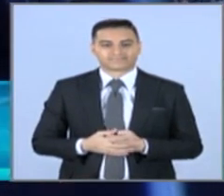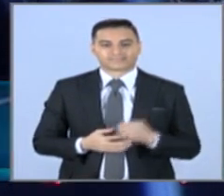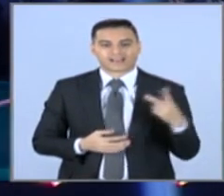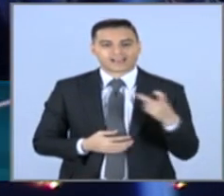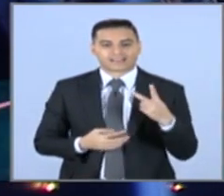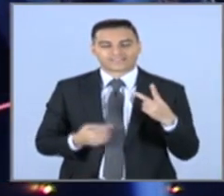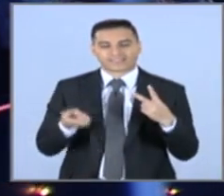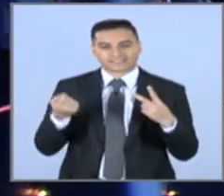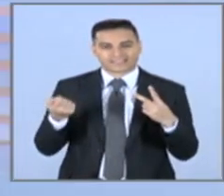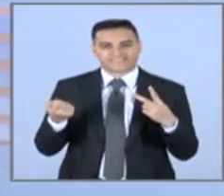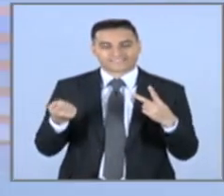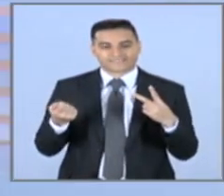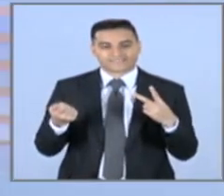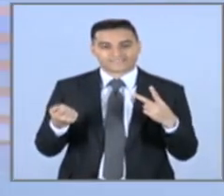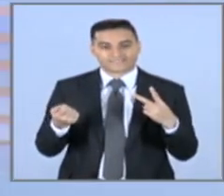هدفين بلا مقابل.